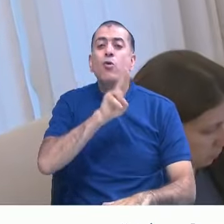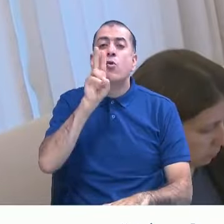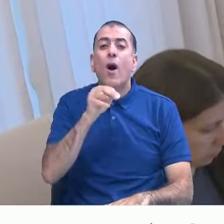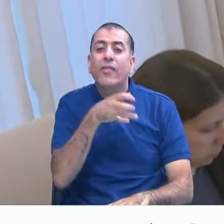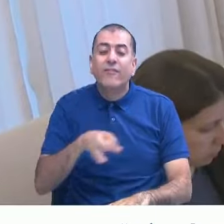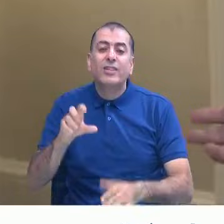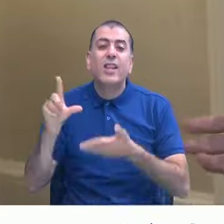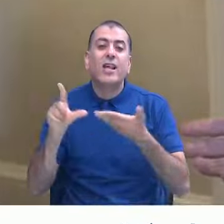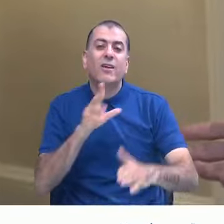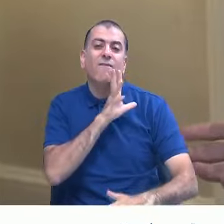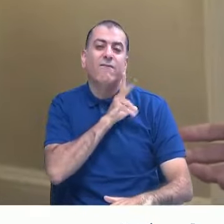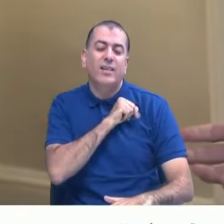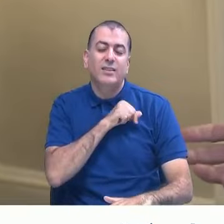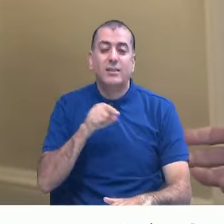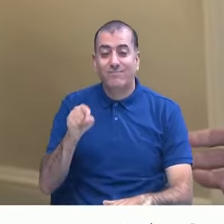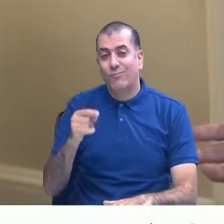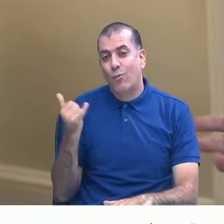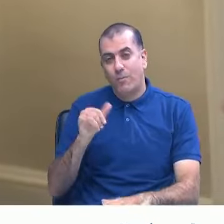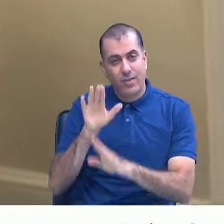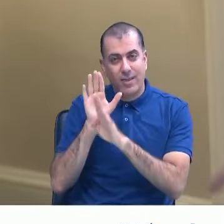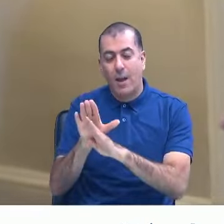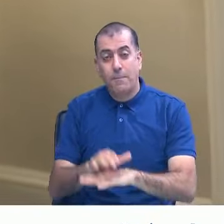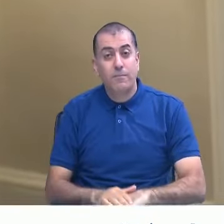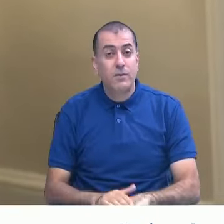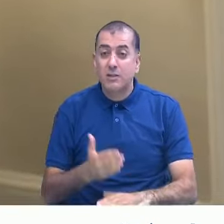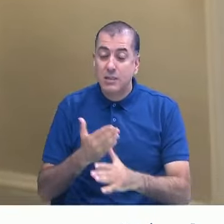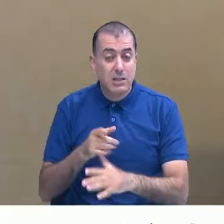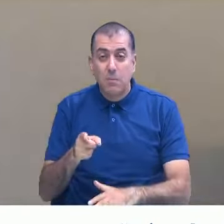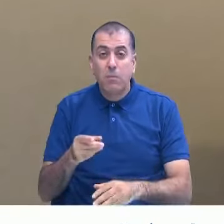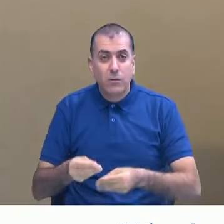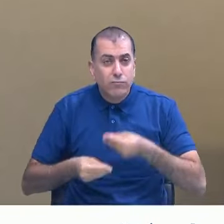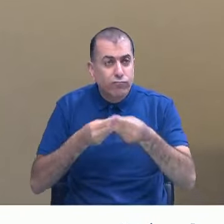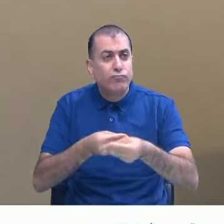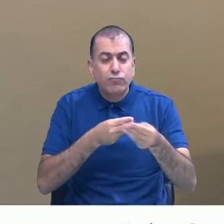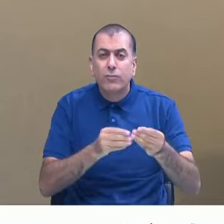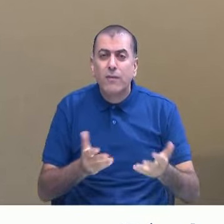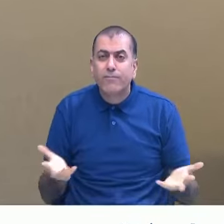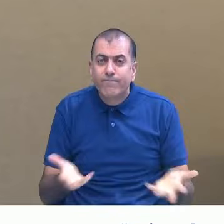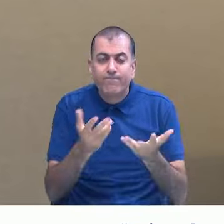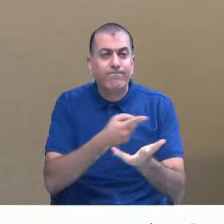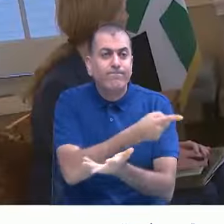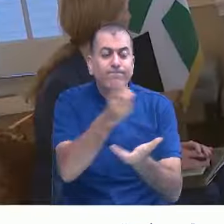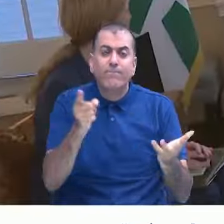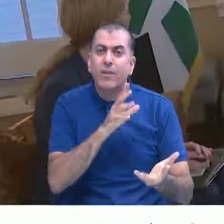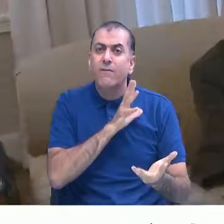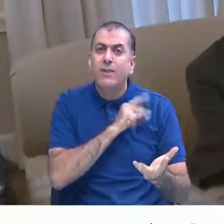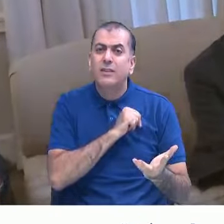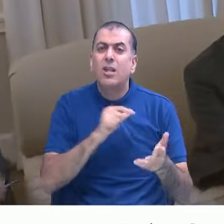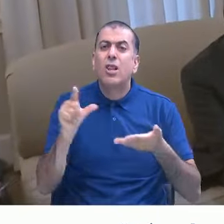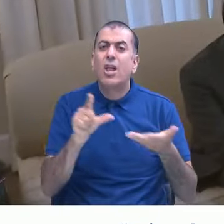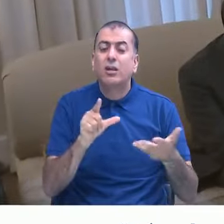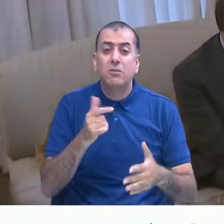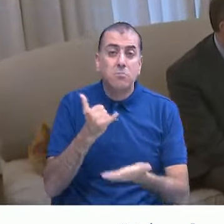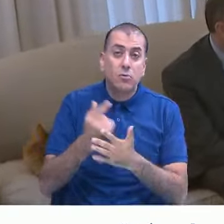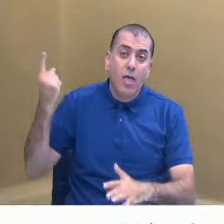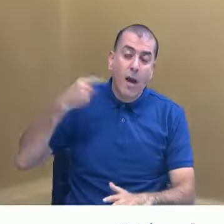وتشغيل اللاجئين الفلسطينيين اونور لتمكينها من تقديم خدماتها وفق تكليفها الاممي والتقى